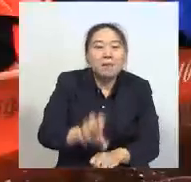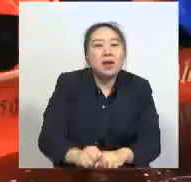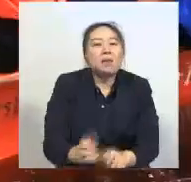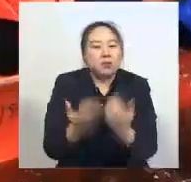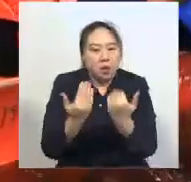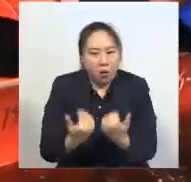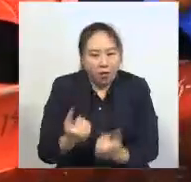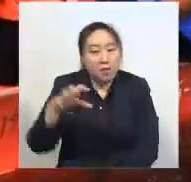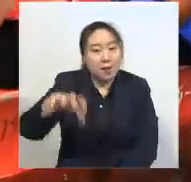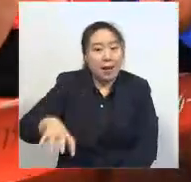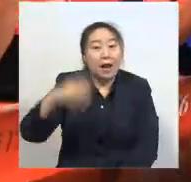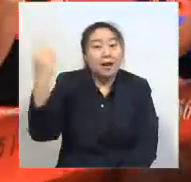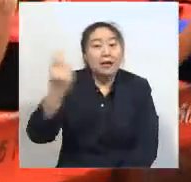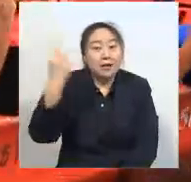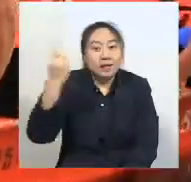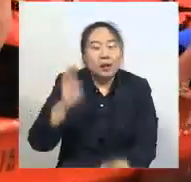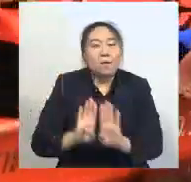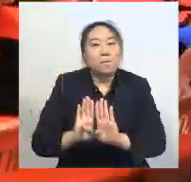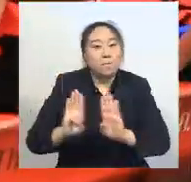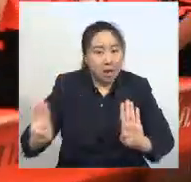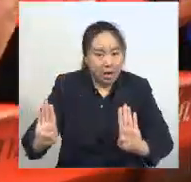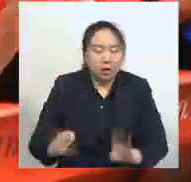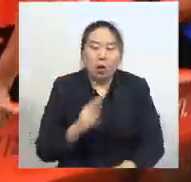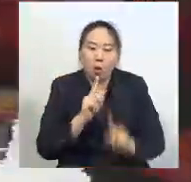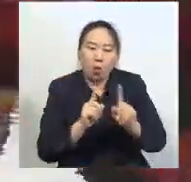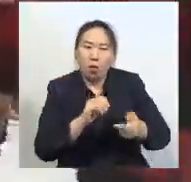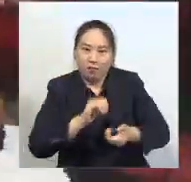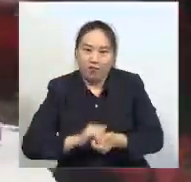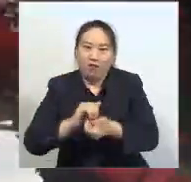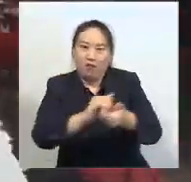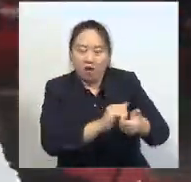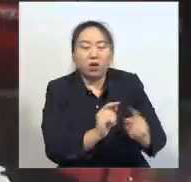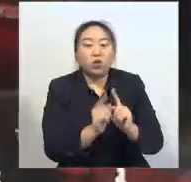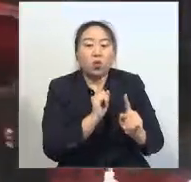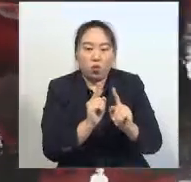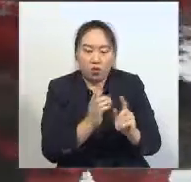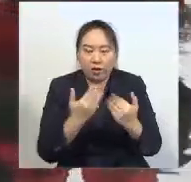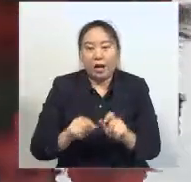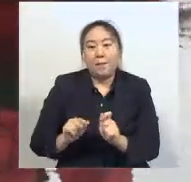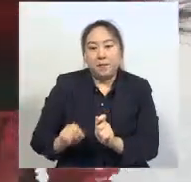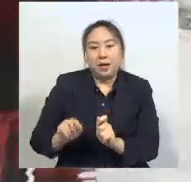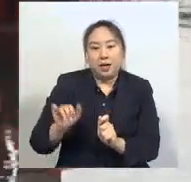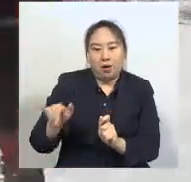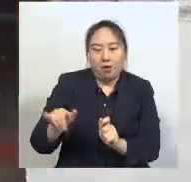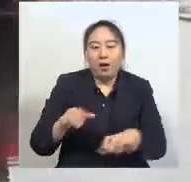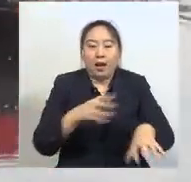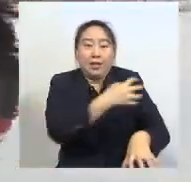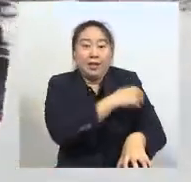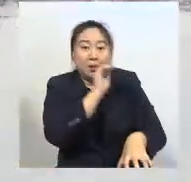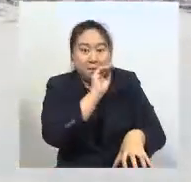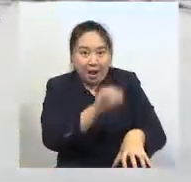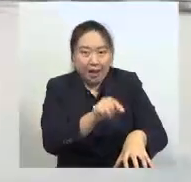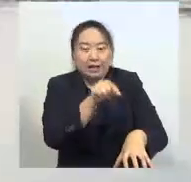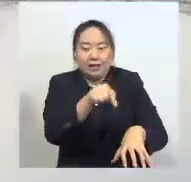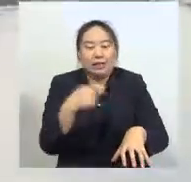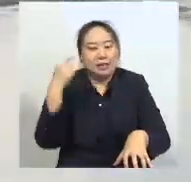หล่งท่องเที่ยวแห่งใหม่จึงต้องหารือร่วมกันทุกฝ่ายเบื้องต้นอำเภอยางตลาดร่วมกับเทศบาลตำบลอีตื้อได้จัด